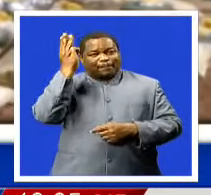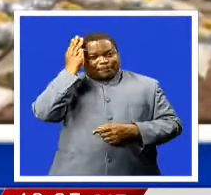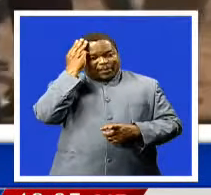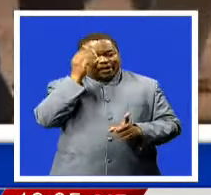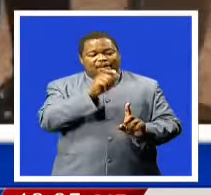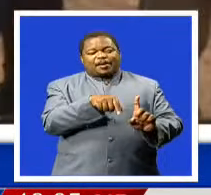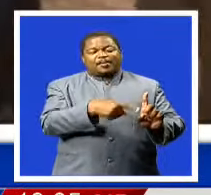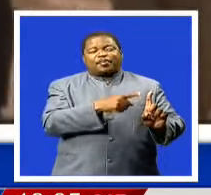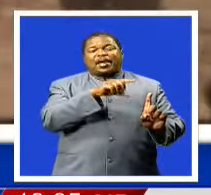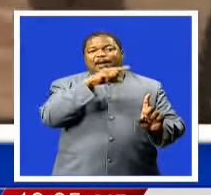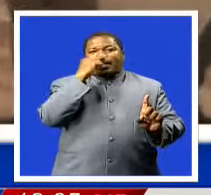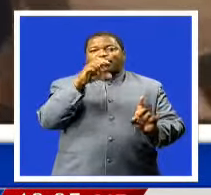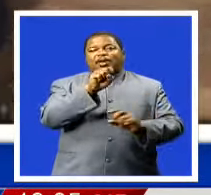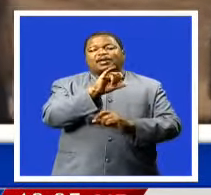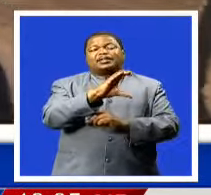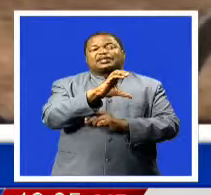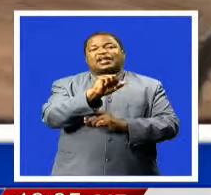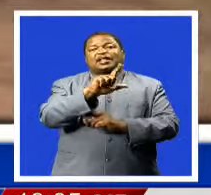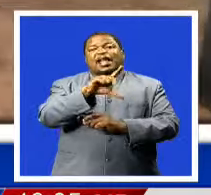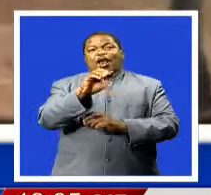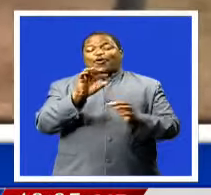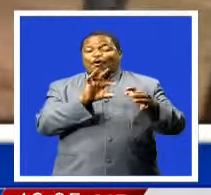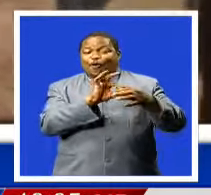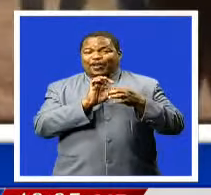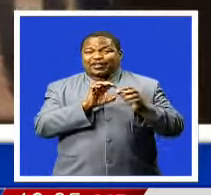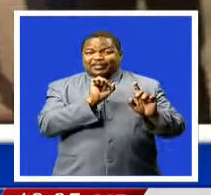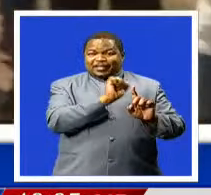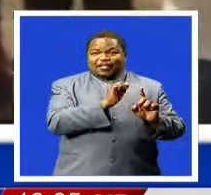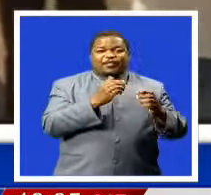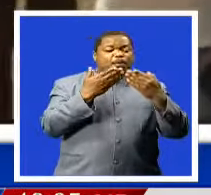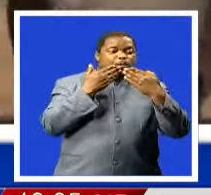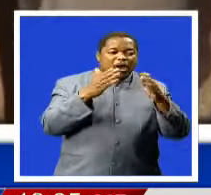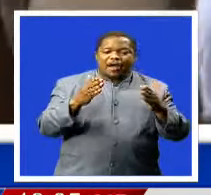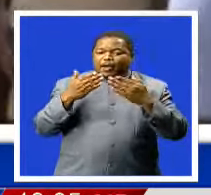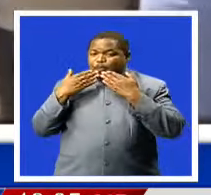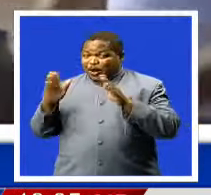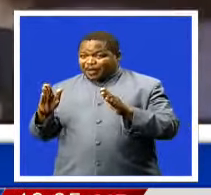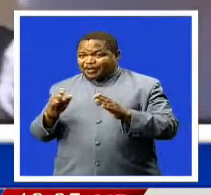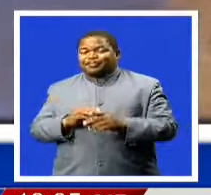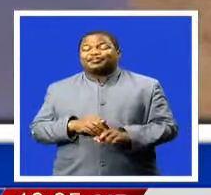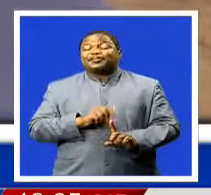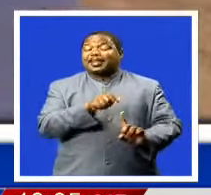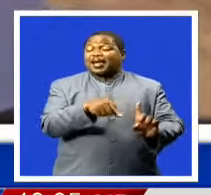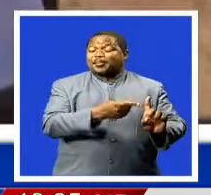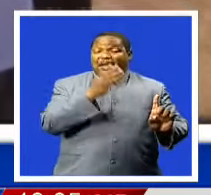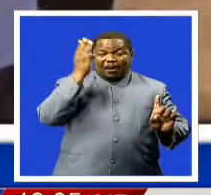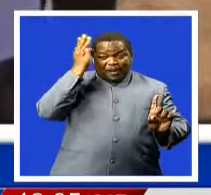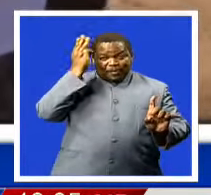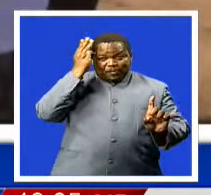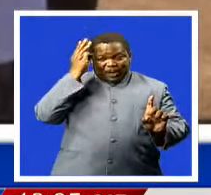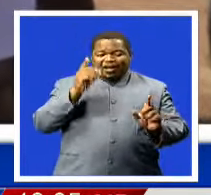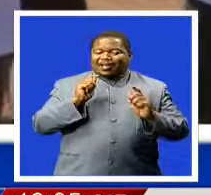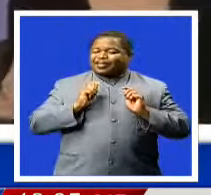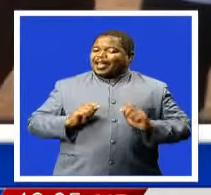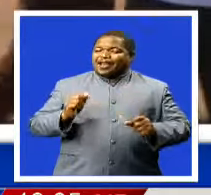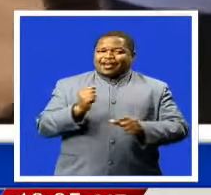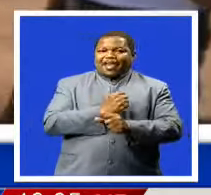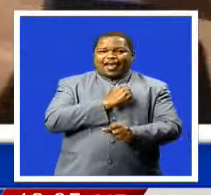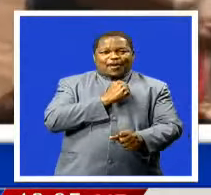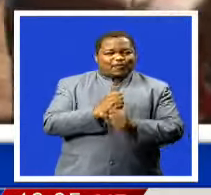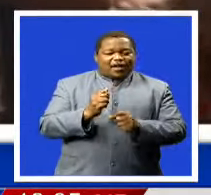nkosi Sicalo njengesibonzo selenhlangano solo liphishanekile nekusita sivele seswele etinkundleni